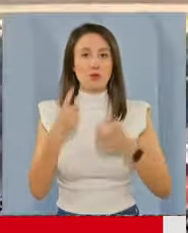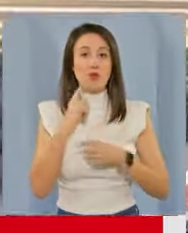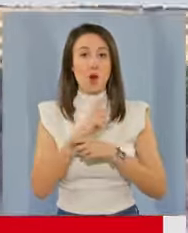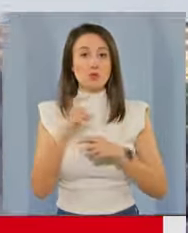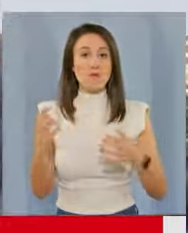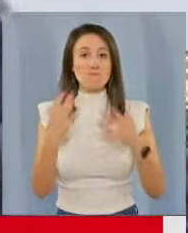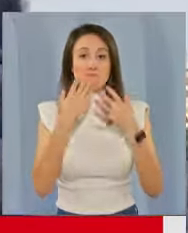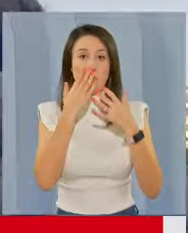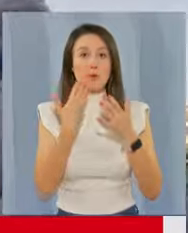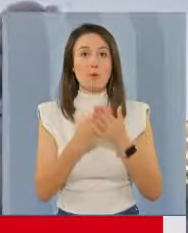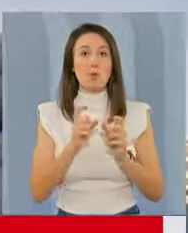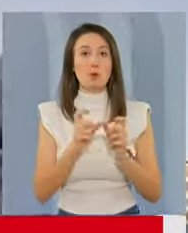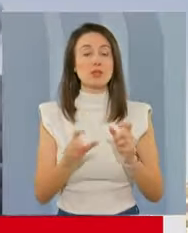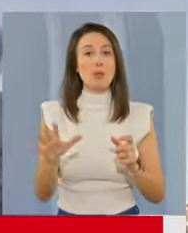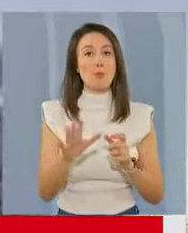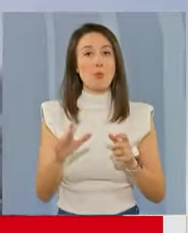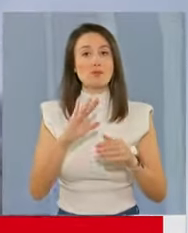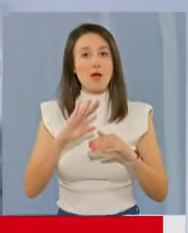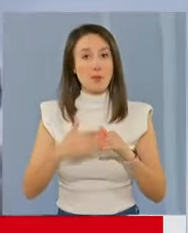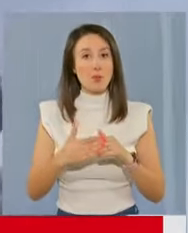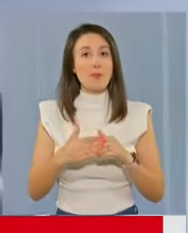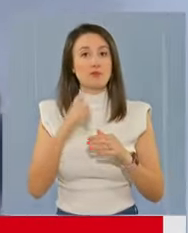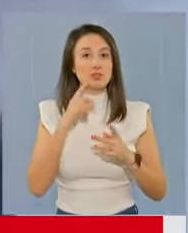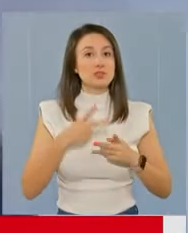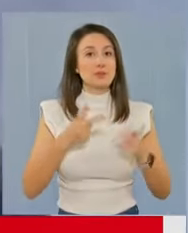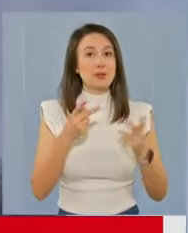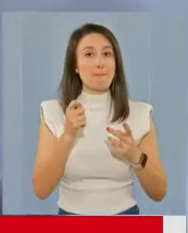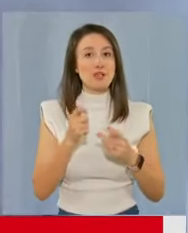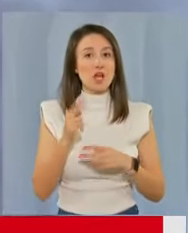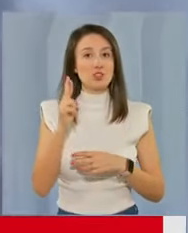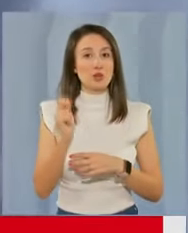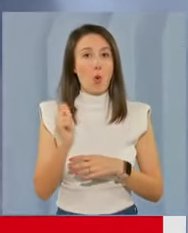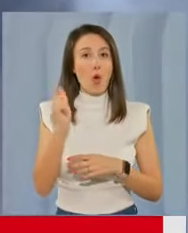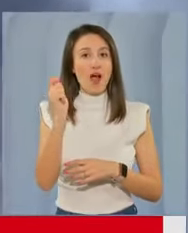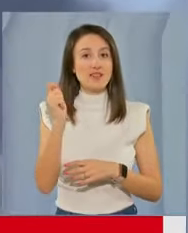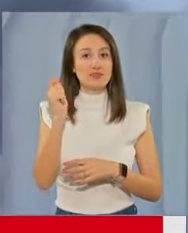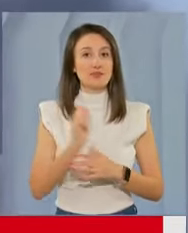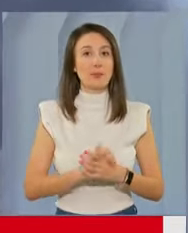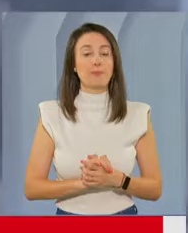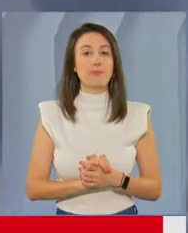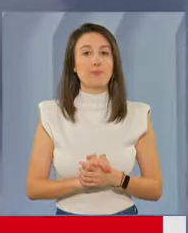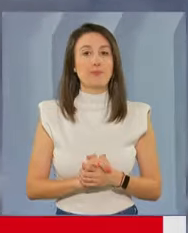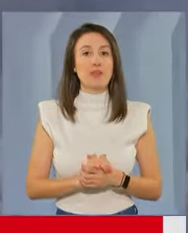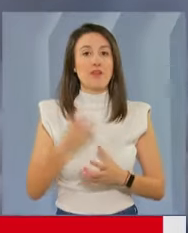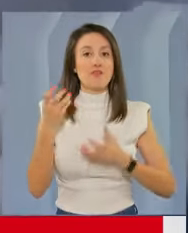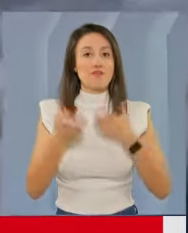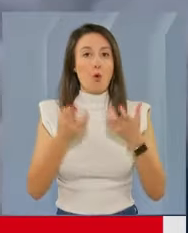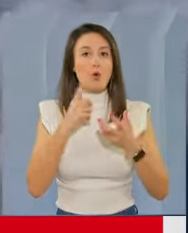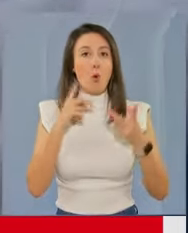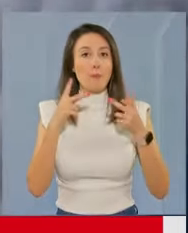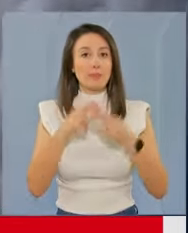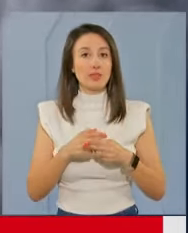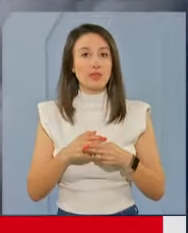cauza fumului gros pentru protecția populației din jur, a fost transmis un mesaj de avertizare prin sistemul RoAlert. În cele din urmă, flăcările au fost